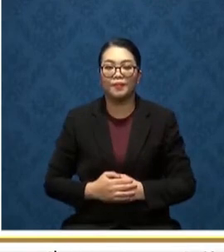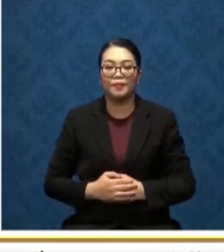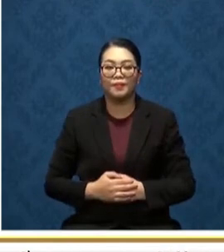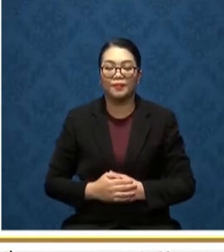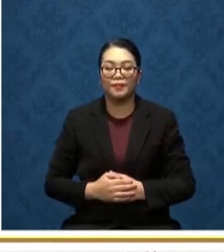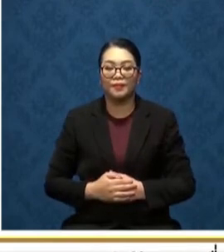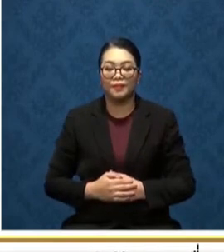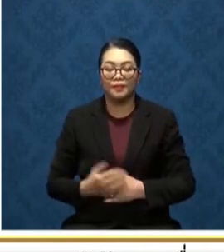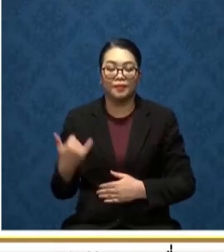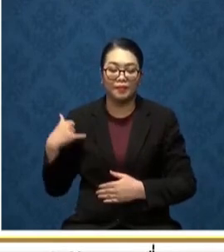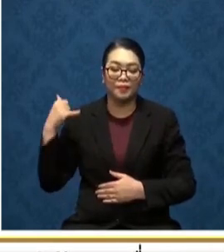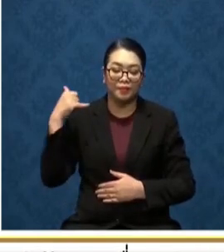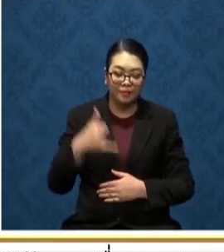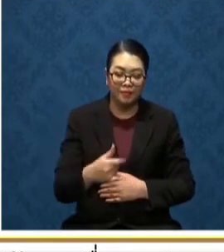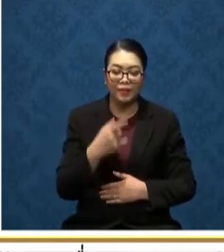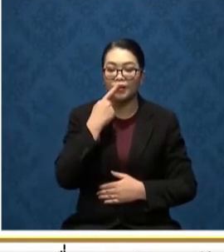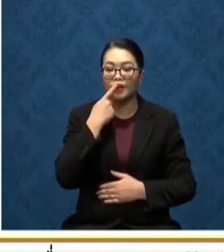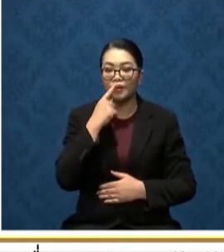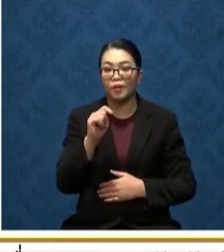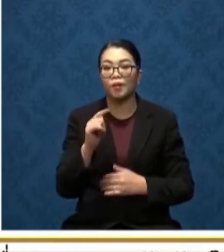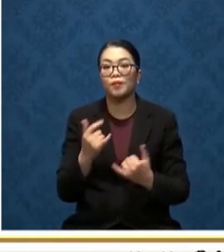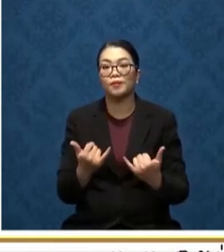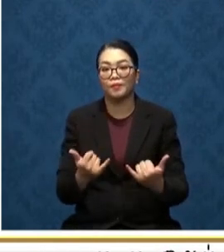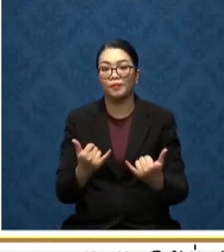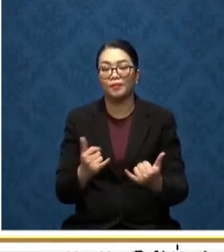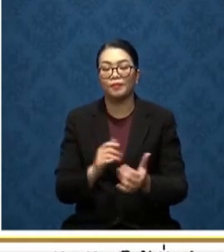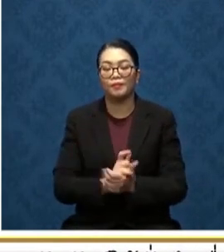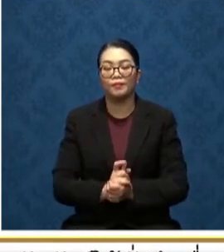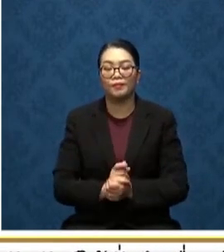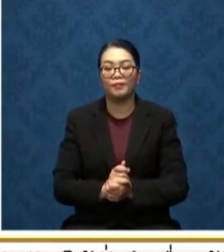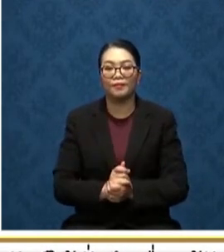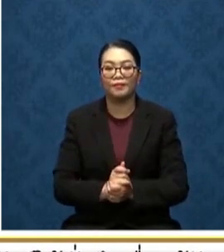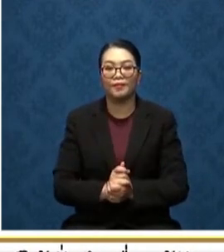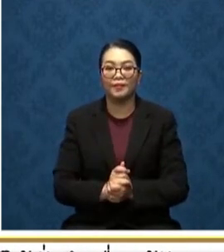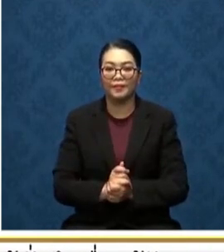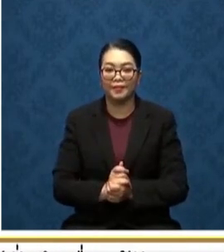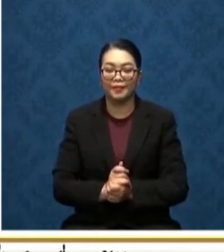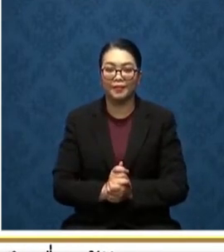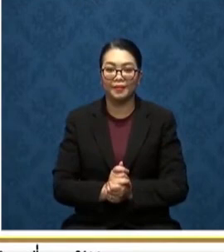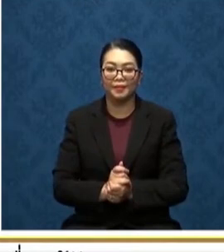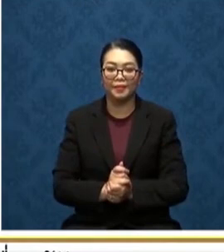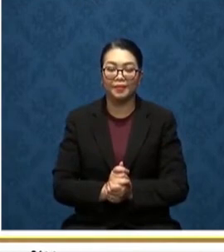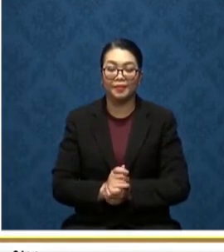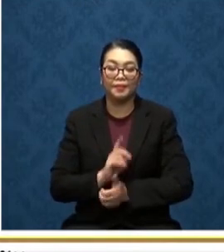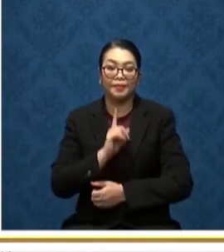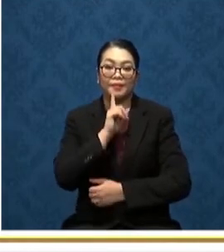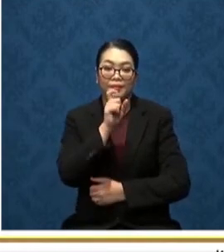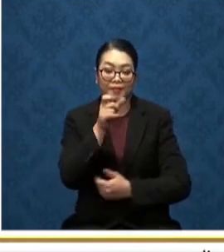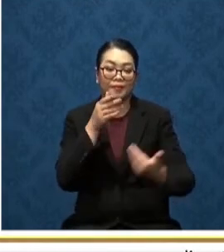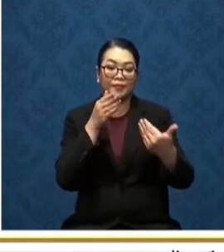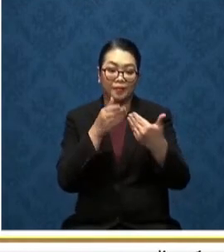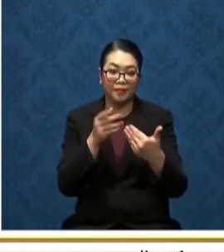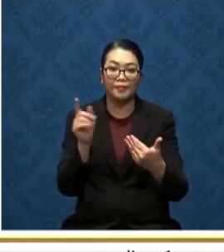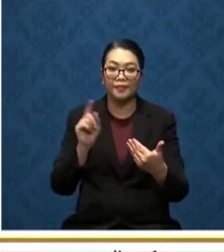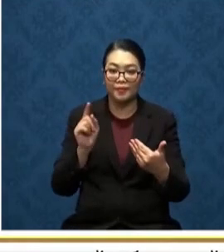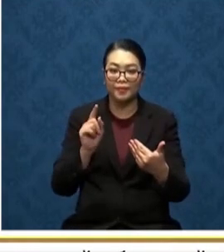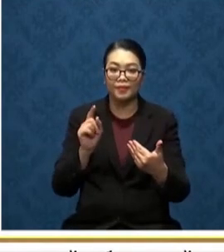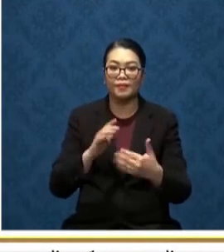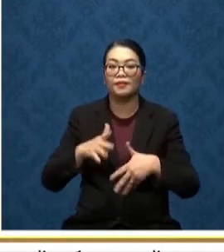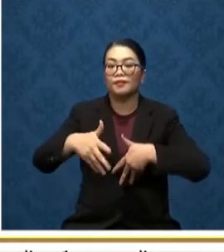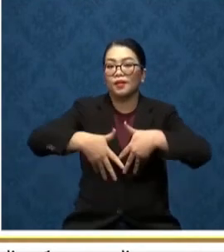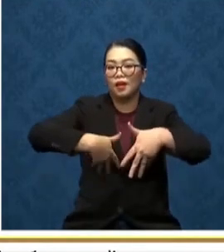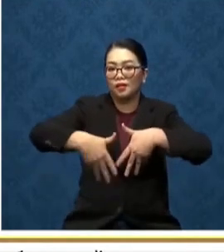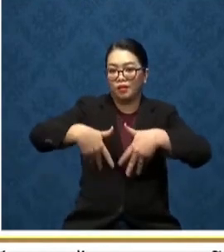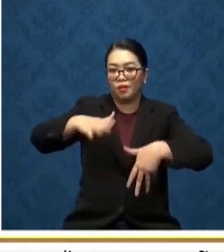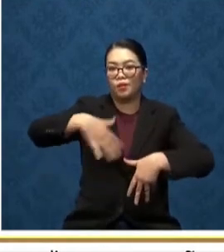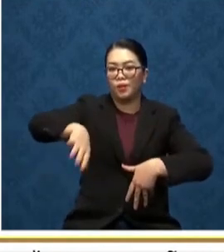ที่ได้กรุณามาตอบกระทูในวันนี้นะครับกระทูถามของผมanie ก็คือว่าพี่น้ปริ